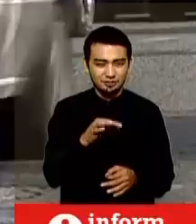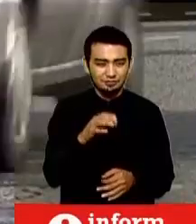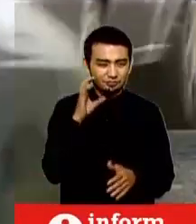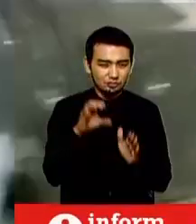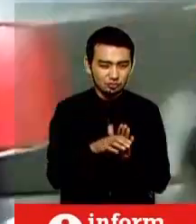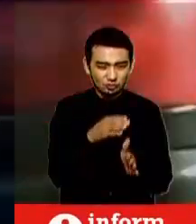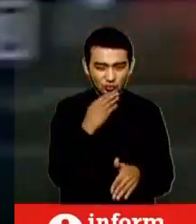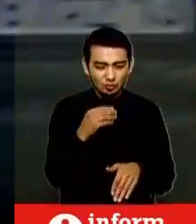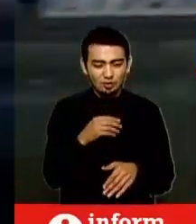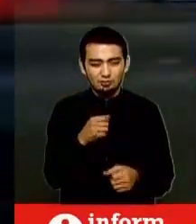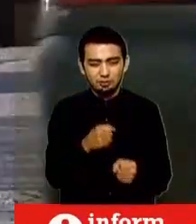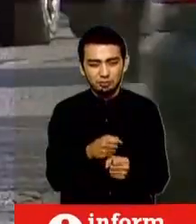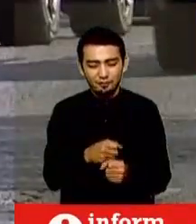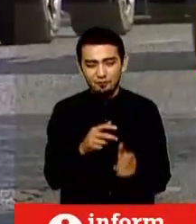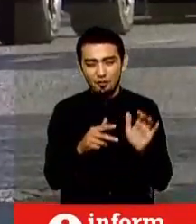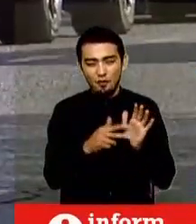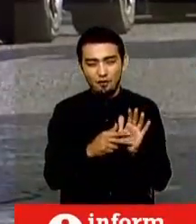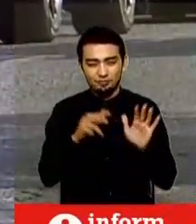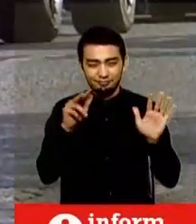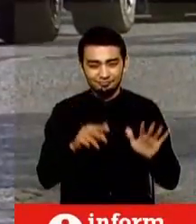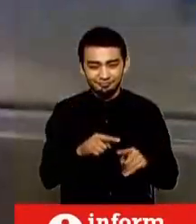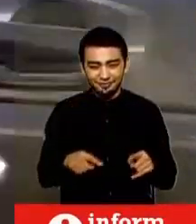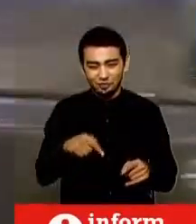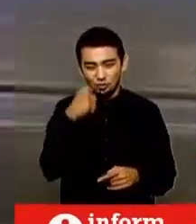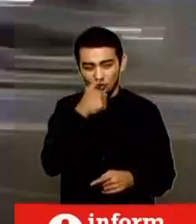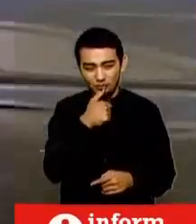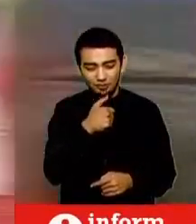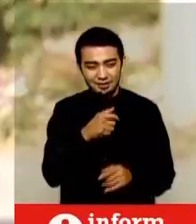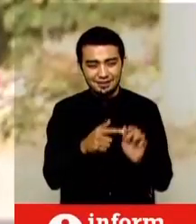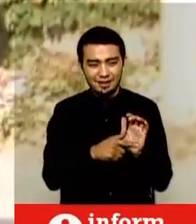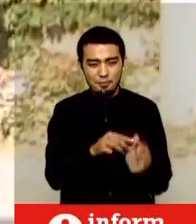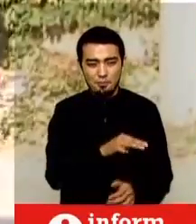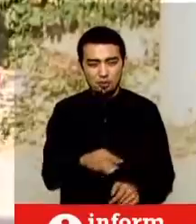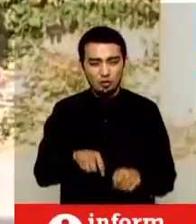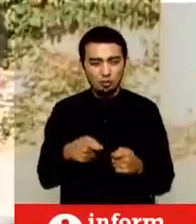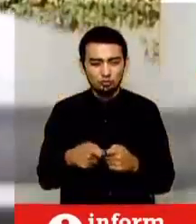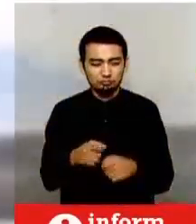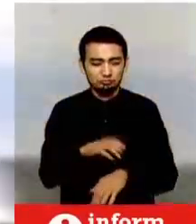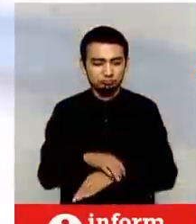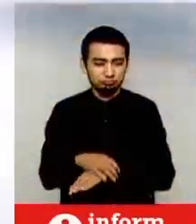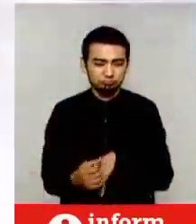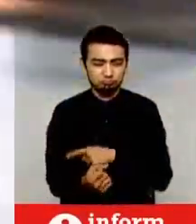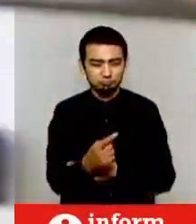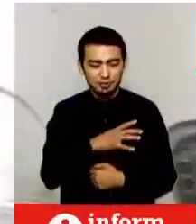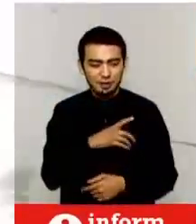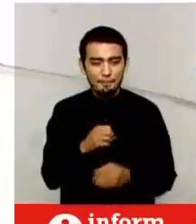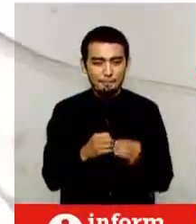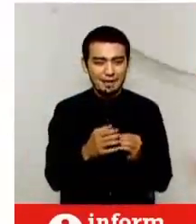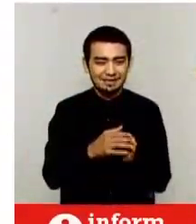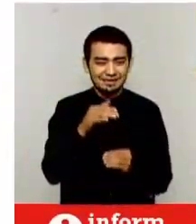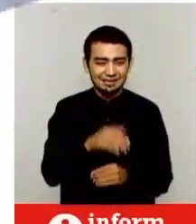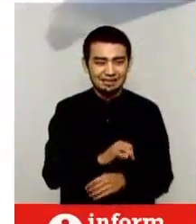дисциплина. За 8 месяцев этого года на дорогах страны было выявлено 7 миллионов нарушителей. 15 тысяч из них были пьяными за